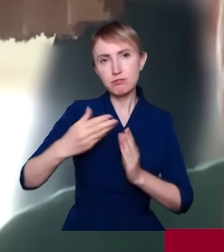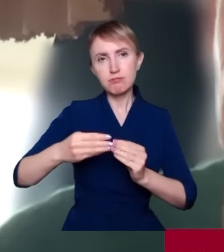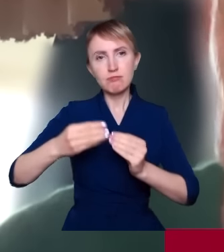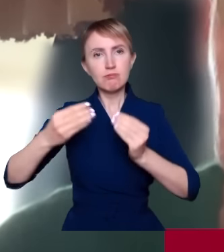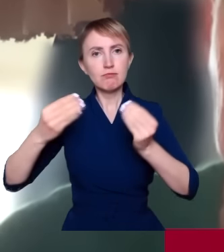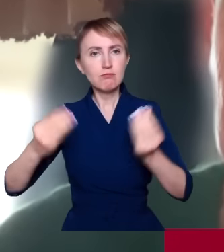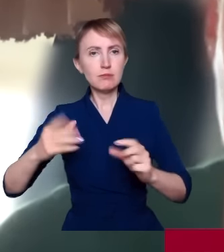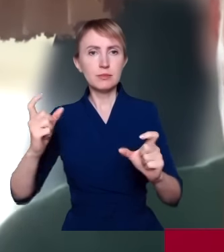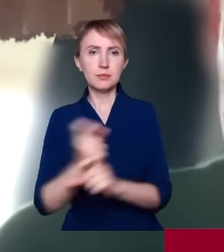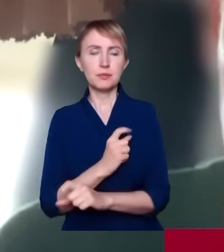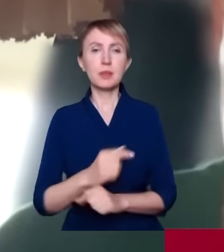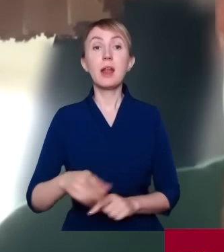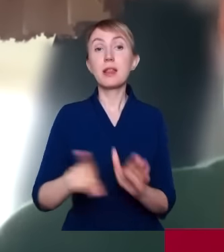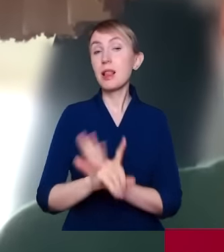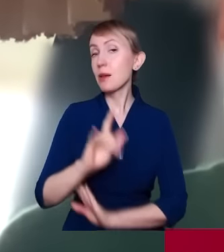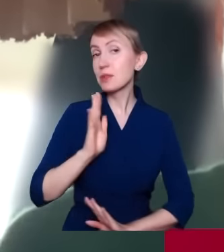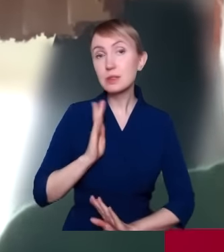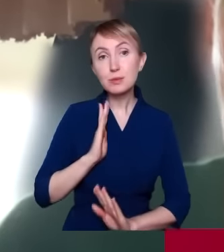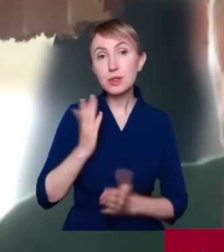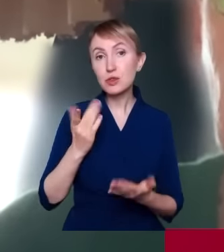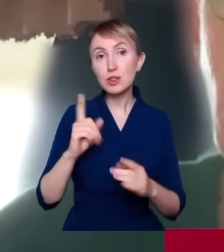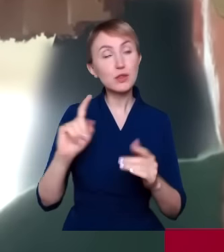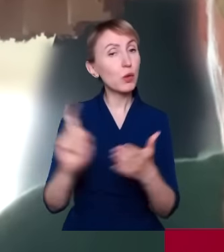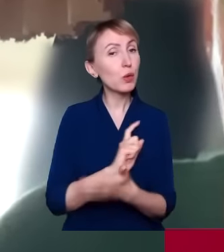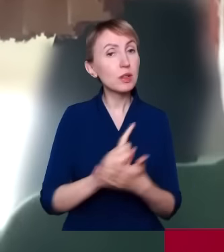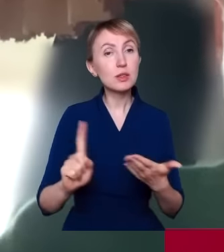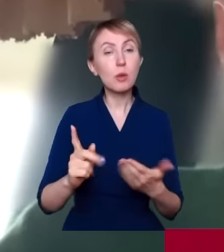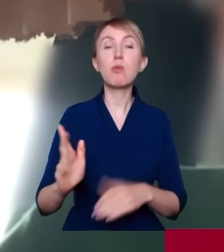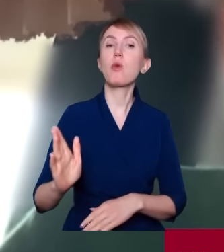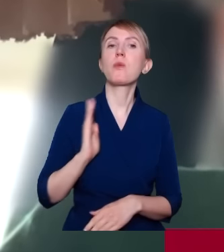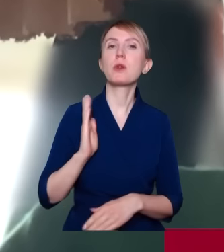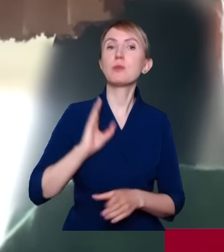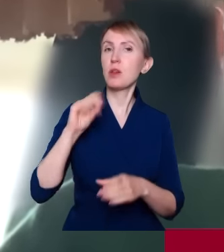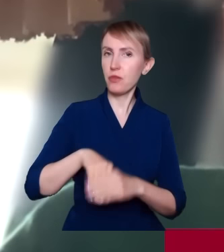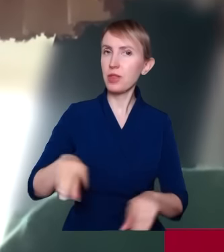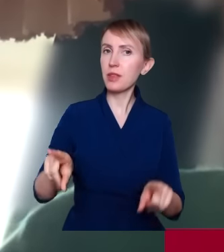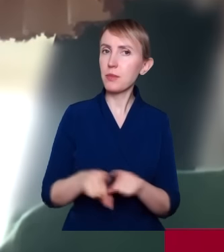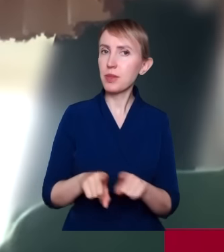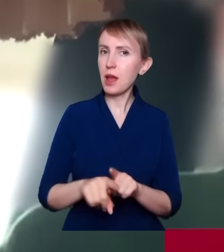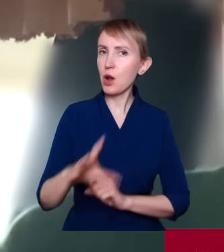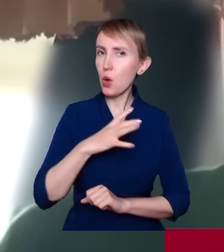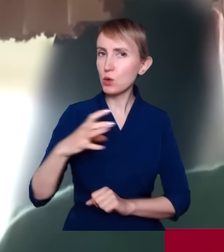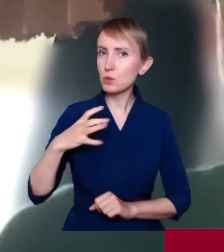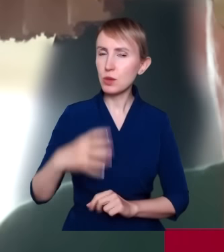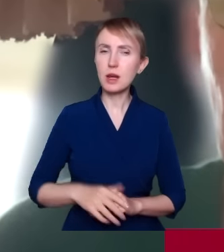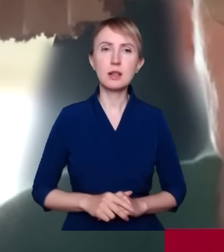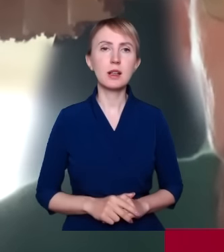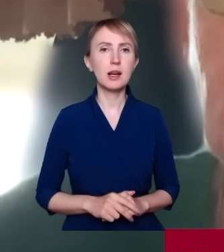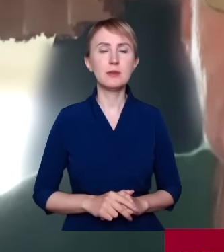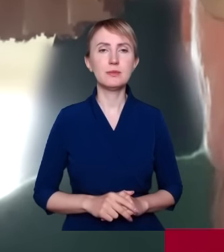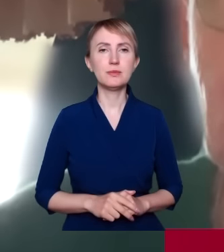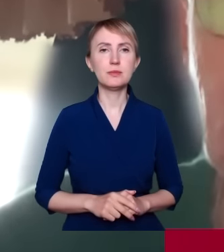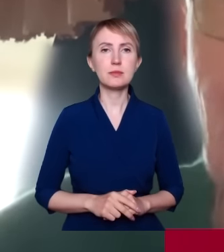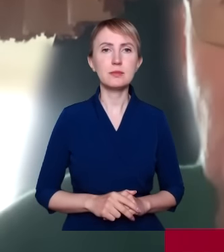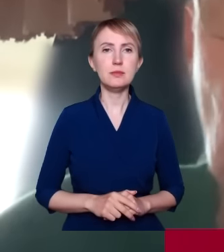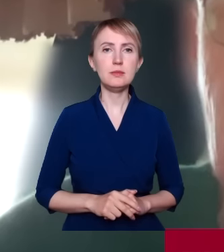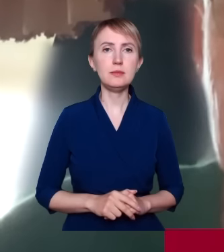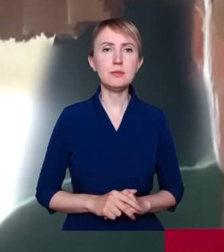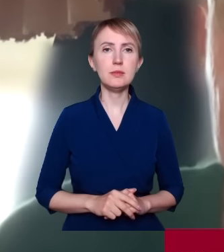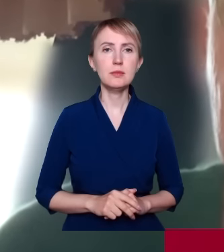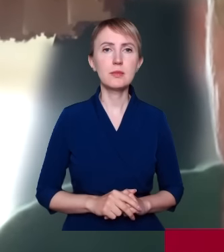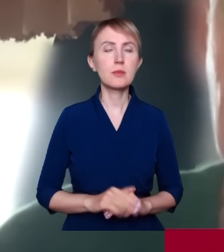dla bezpieczeństwa państwa. Przecież bezpieczeństwo obejmuje także gospodarkę, nie tylko stan